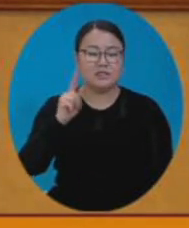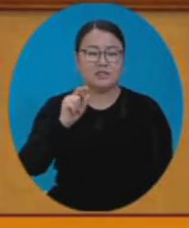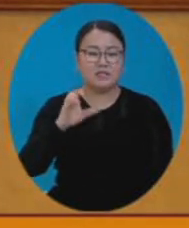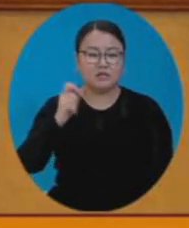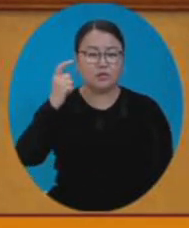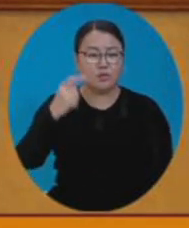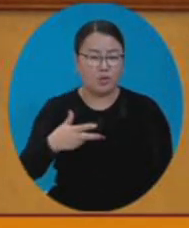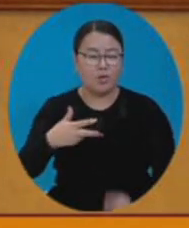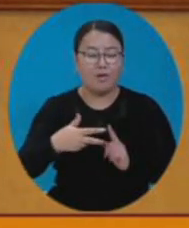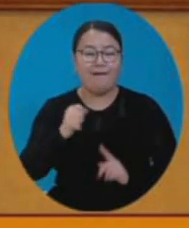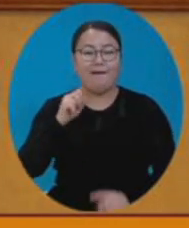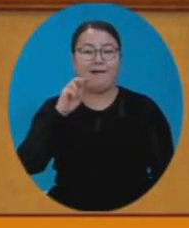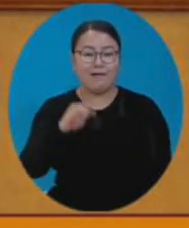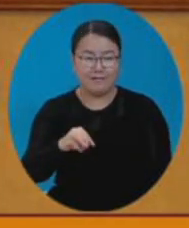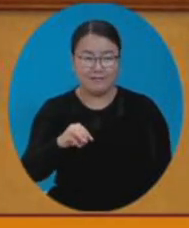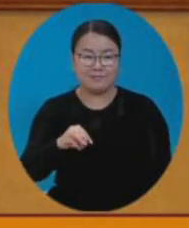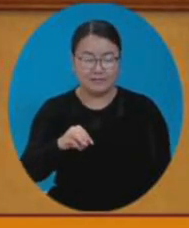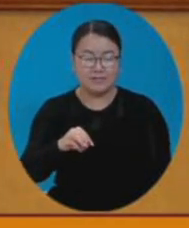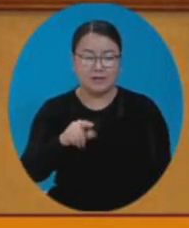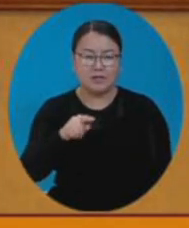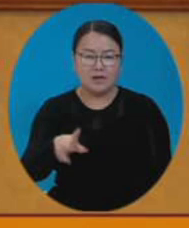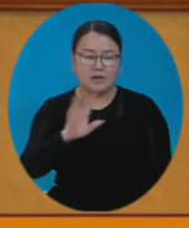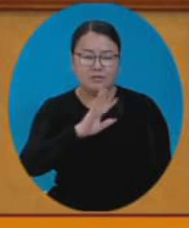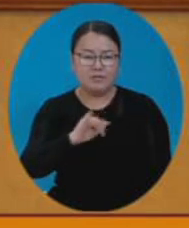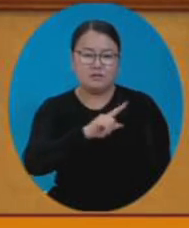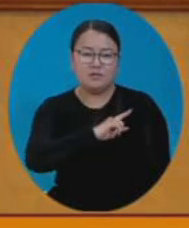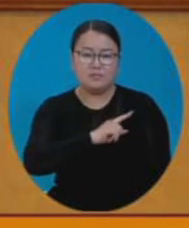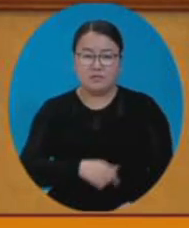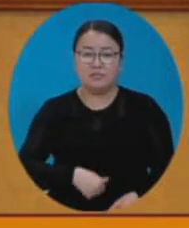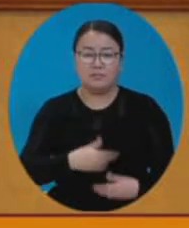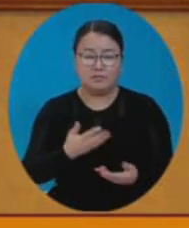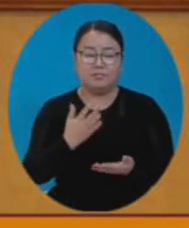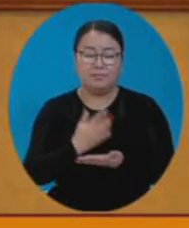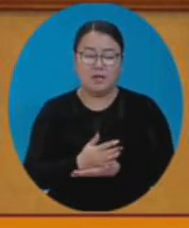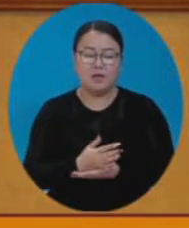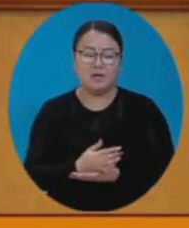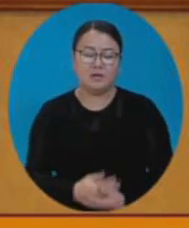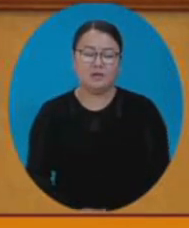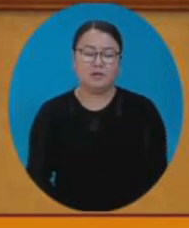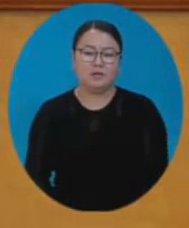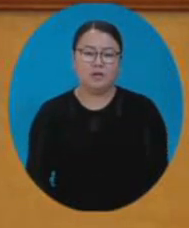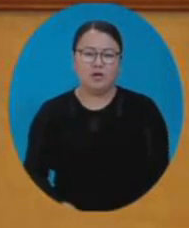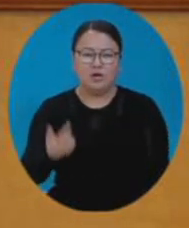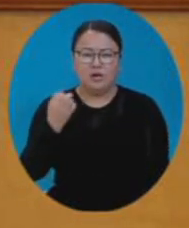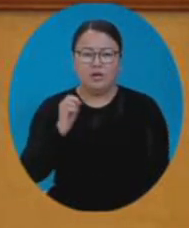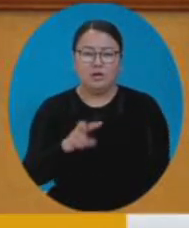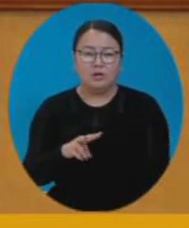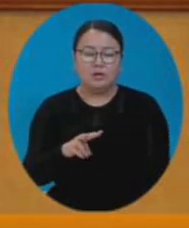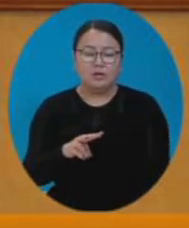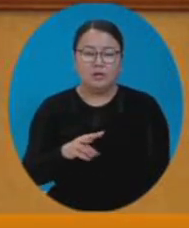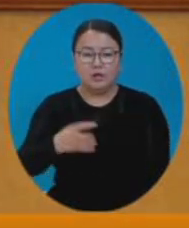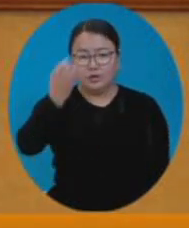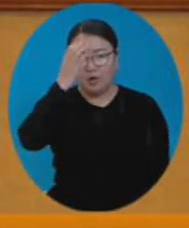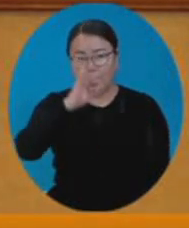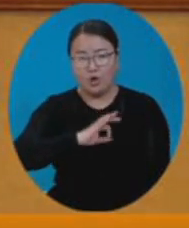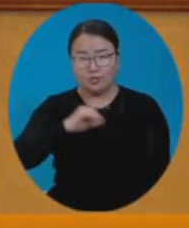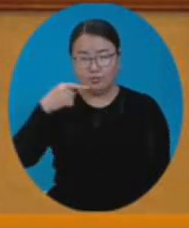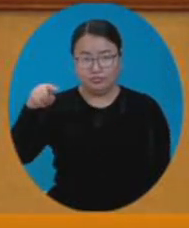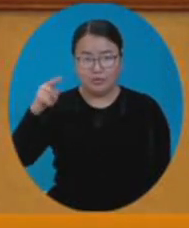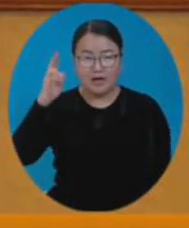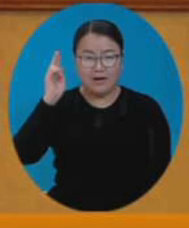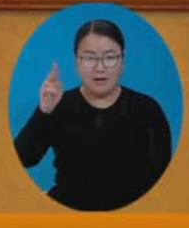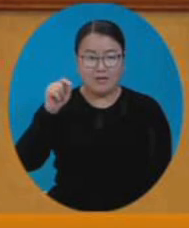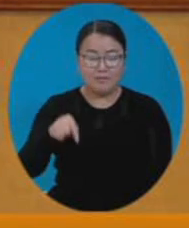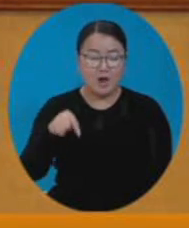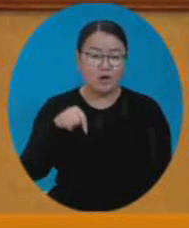ийм бүтээгдэхүүнүүд бол нэг номерт одоо нэг төрөнд орж иж таарна мэдээж. За дээрээс нь гол нь бол одоо төрийн өмчит компаниуд өнөөдөр